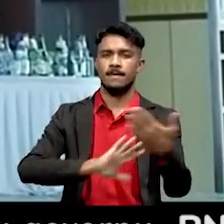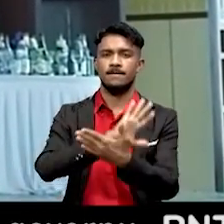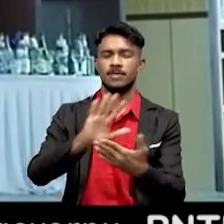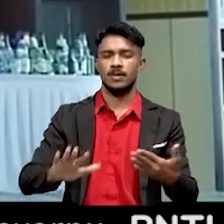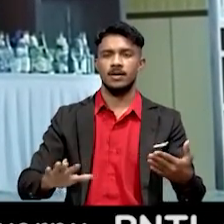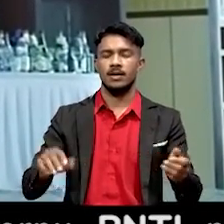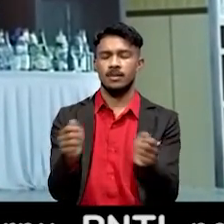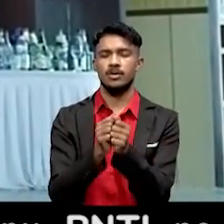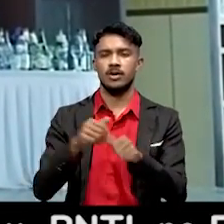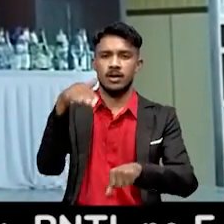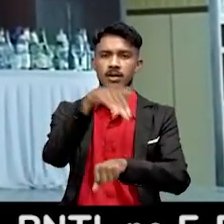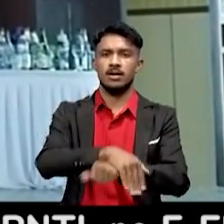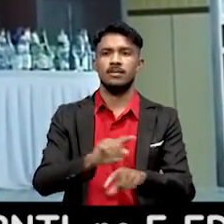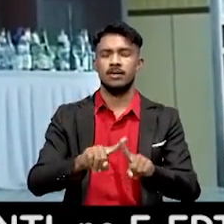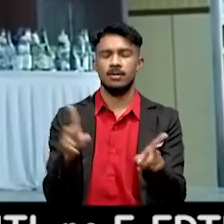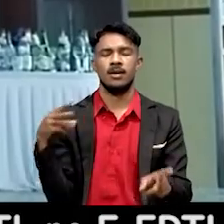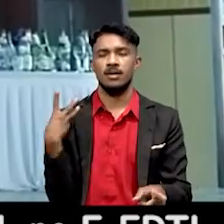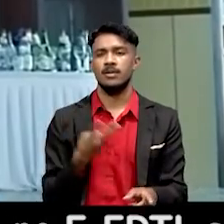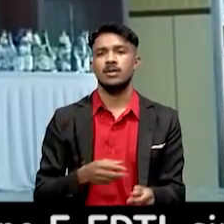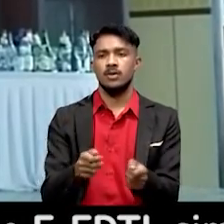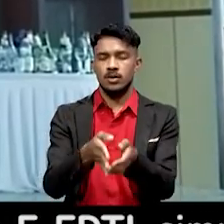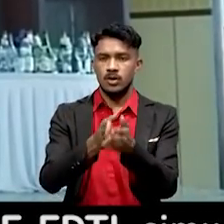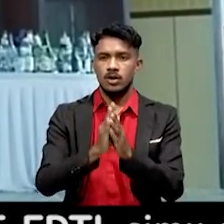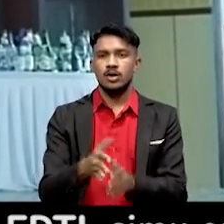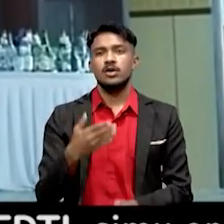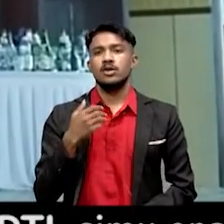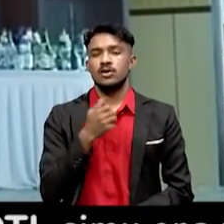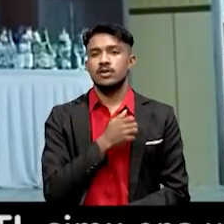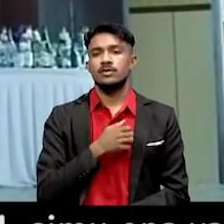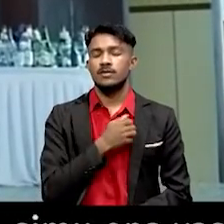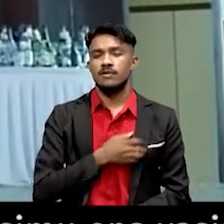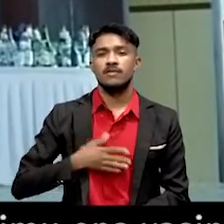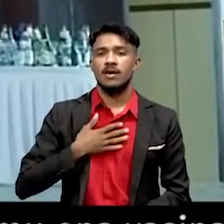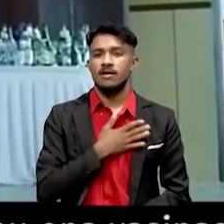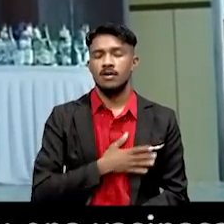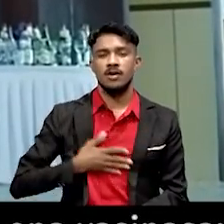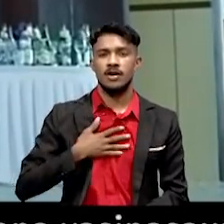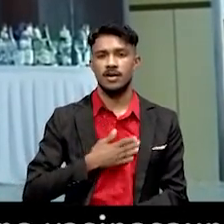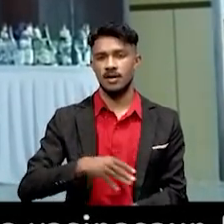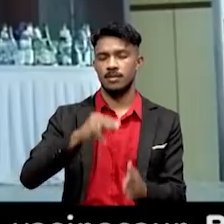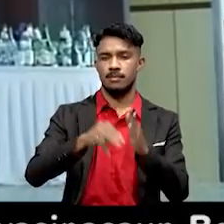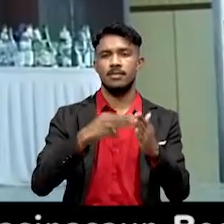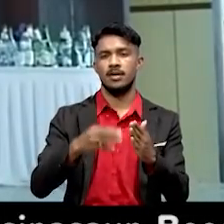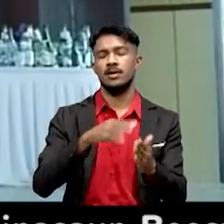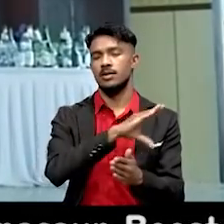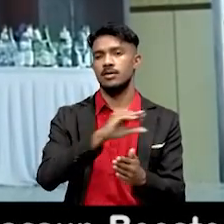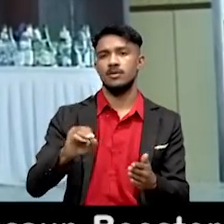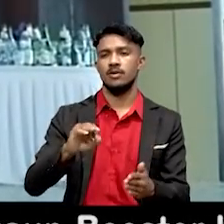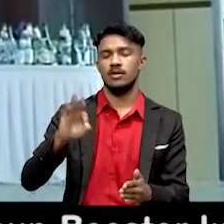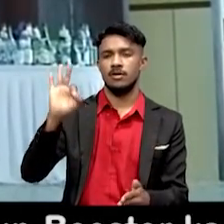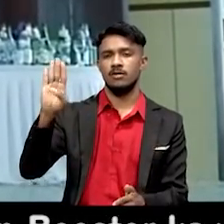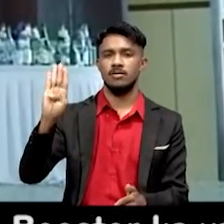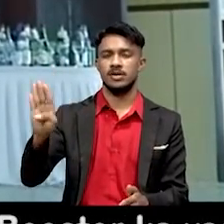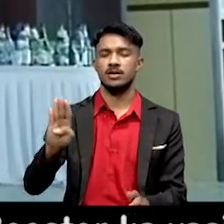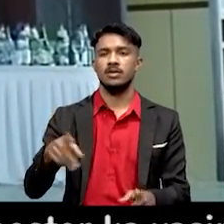ini Edone favorida se media balong ga ema balong kistiona dihangkata kidane usi pede nenian ami